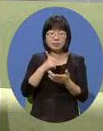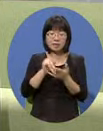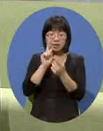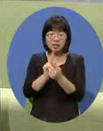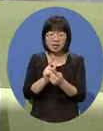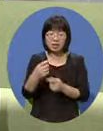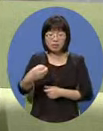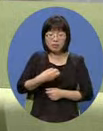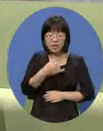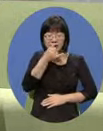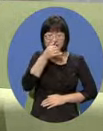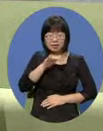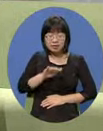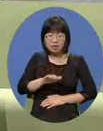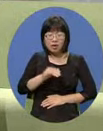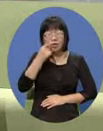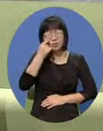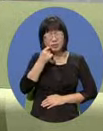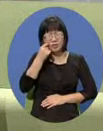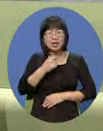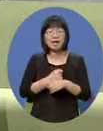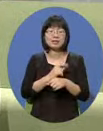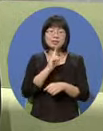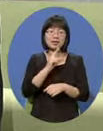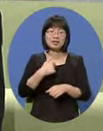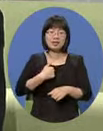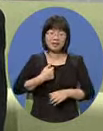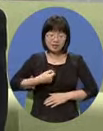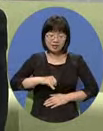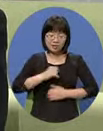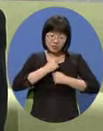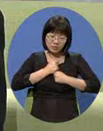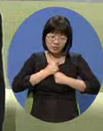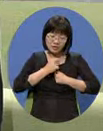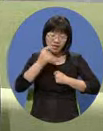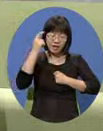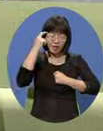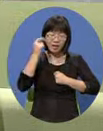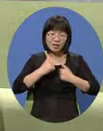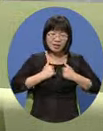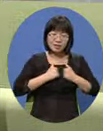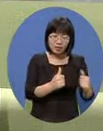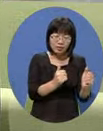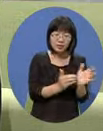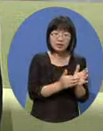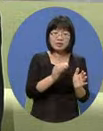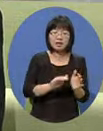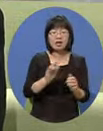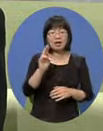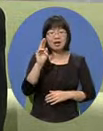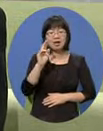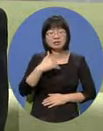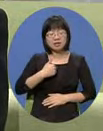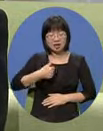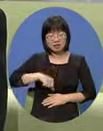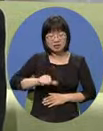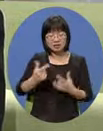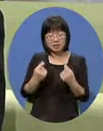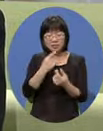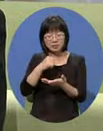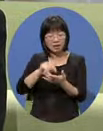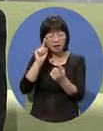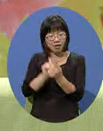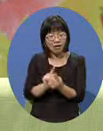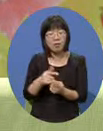와서 얘기하셨는데 울면서 하시는 말씀이 내가 딸 조심시키는 건 굉장히 열심히 했는데 네. 설마 우리 아들이 이런 피해를 입을